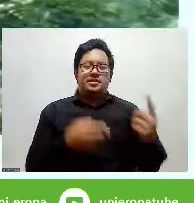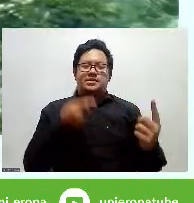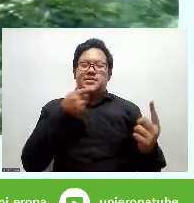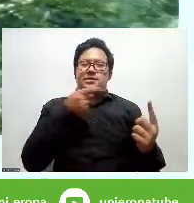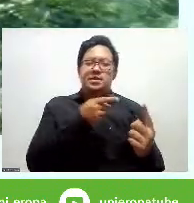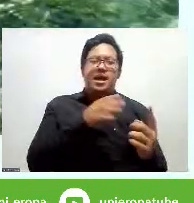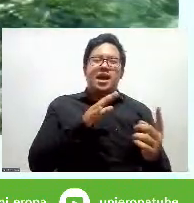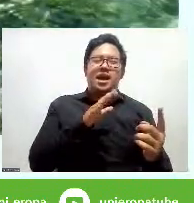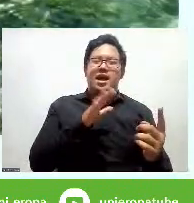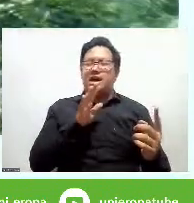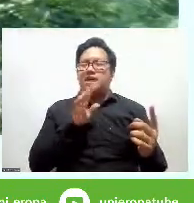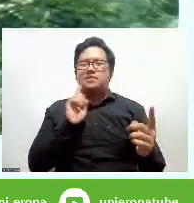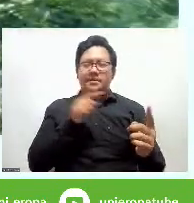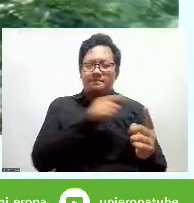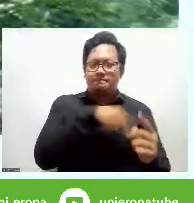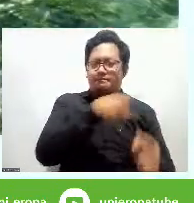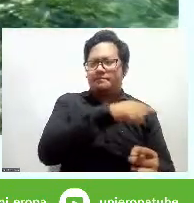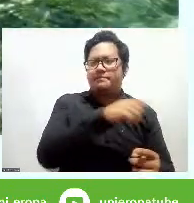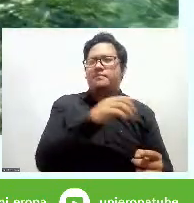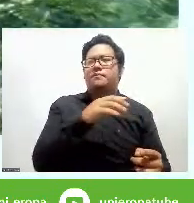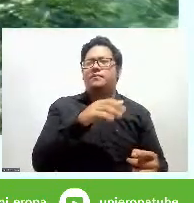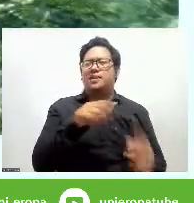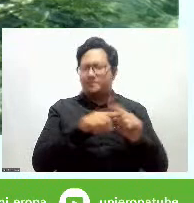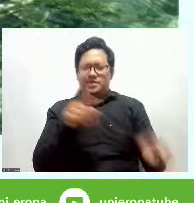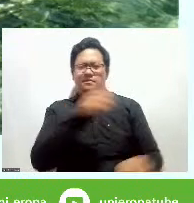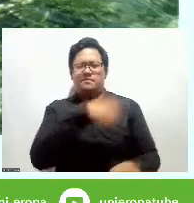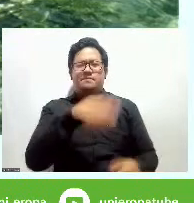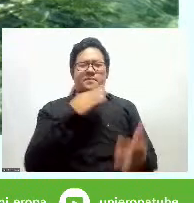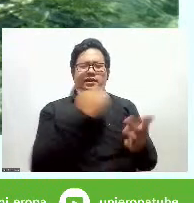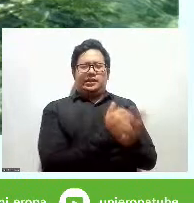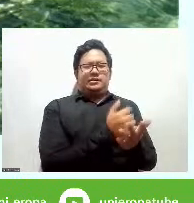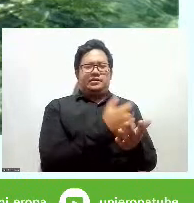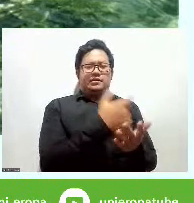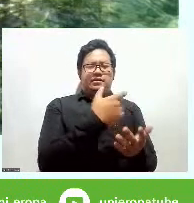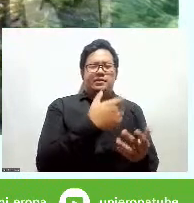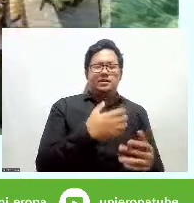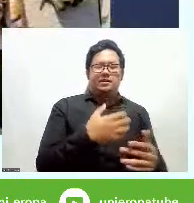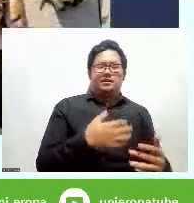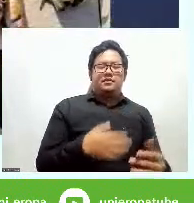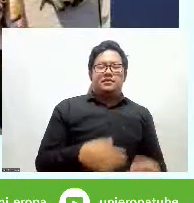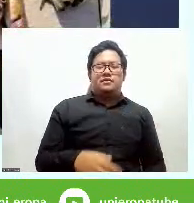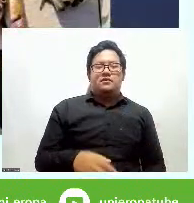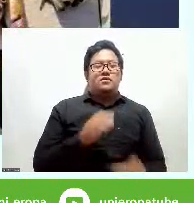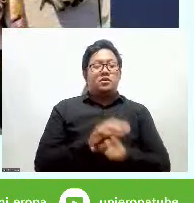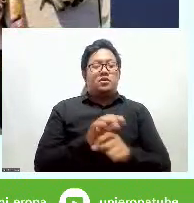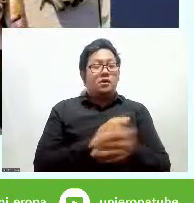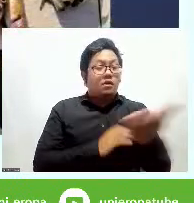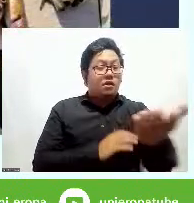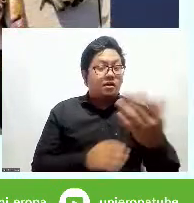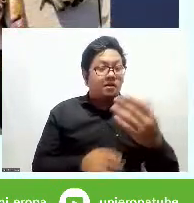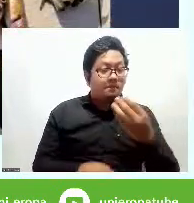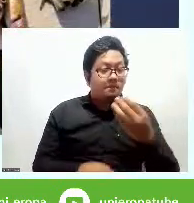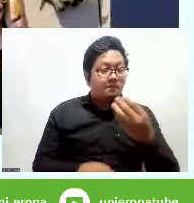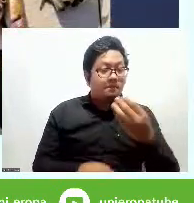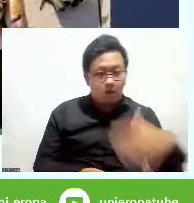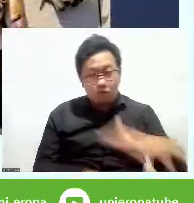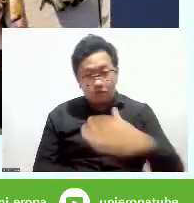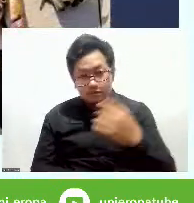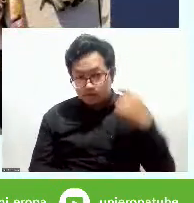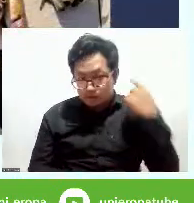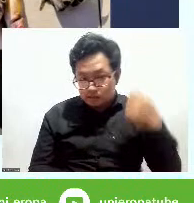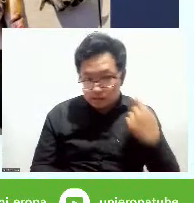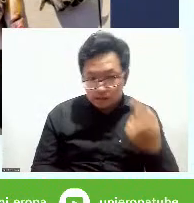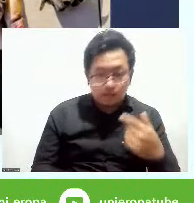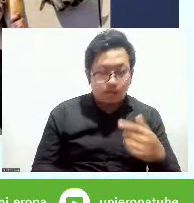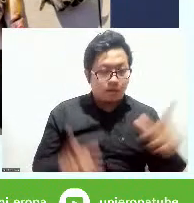juga Eh kalau misalnya Gatot Abbas terima tantangan laut Saya suka suka suka suka makan kepiting